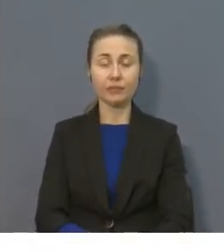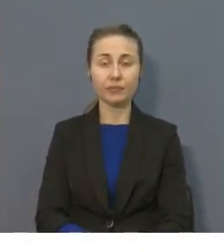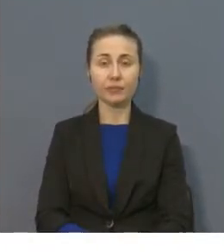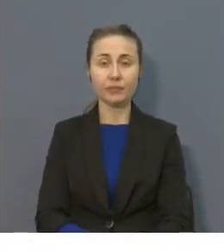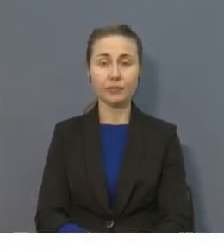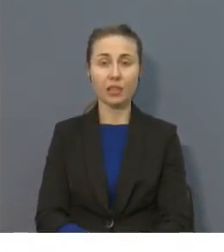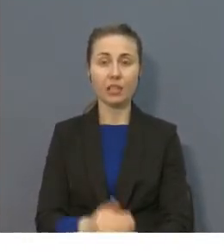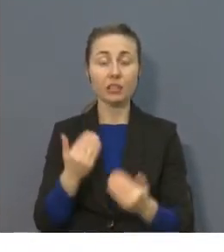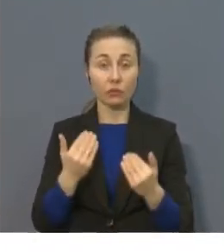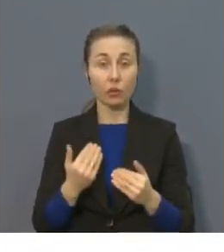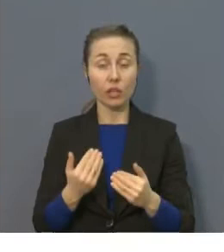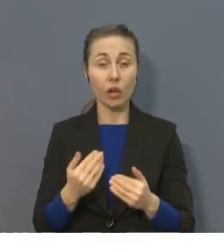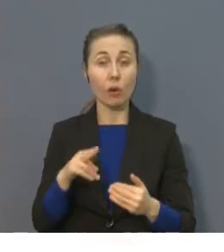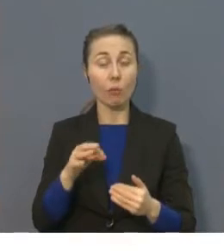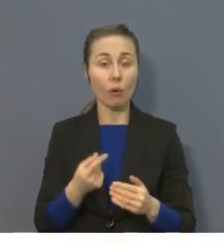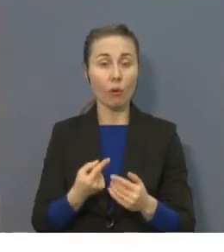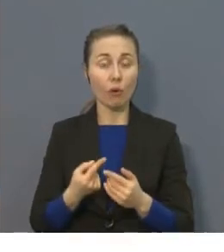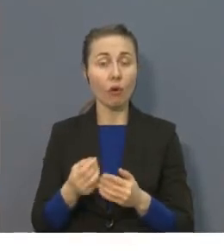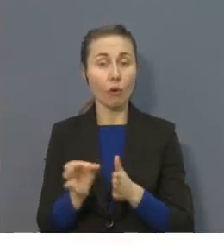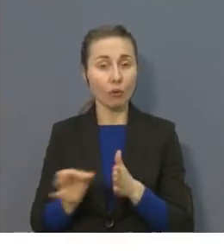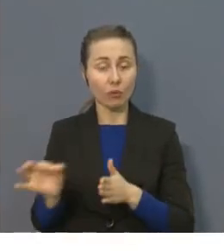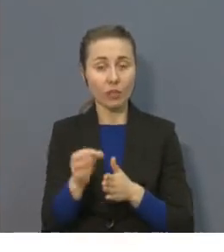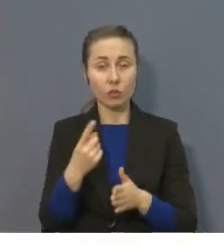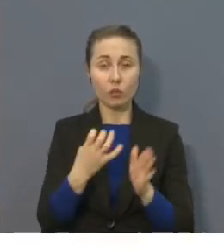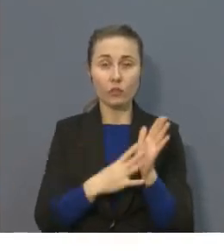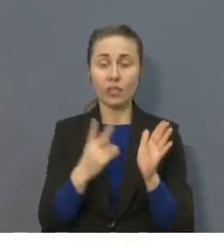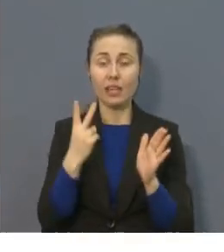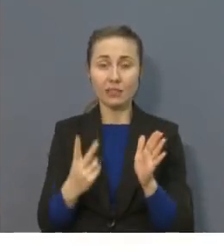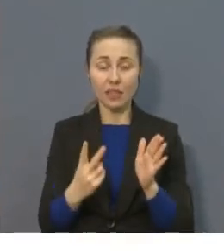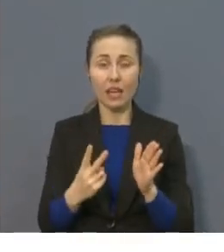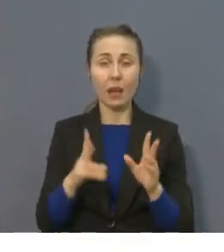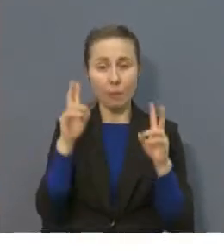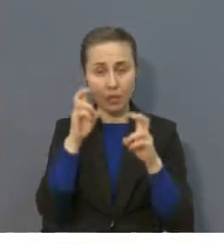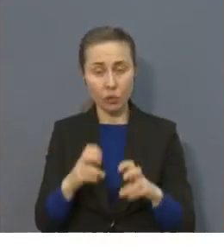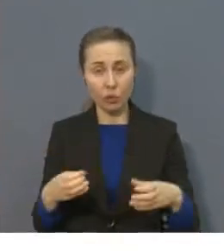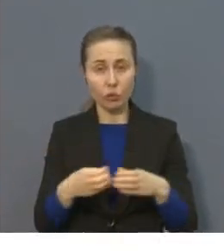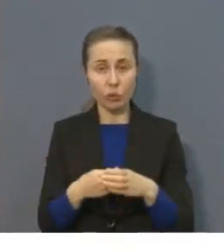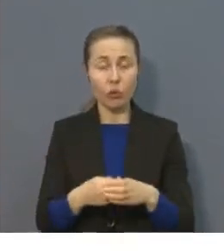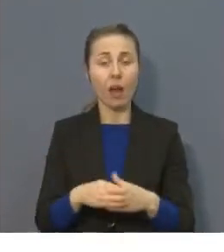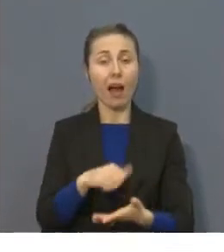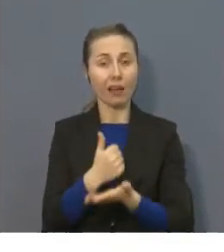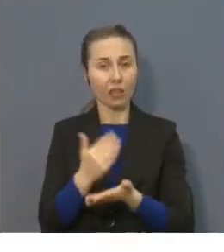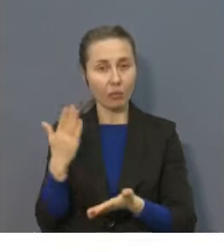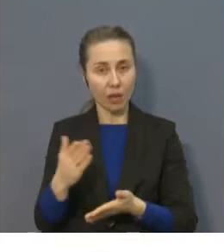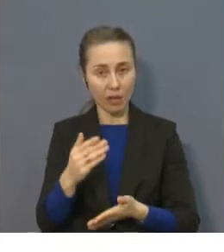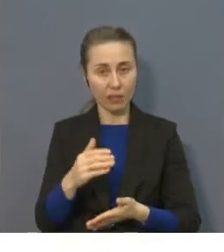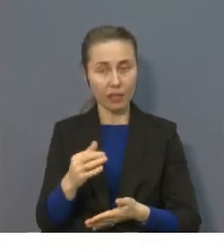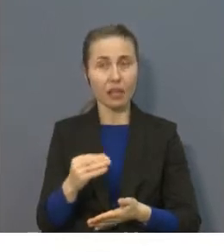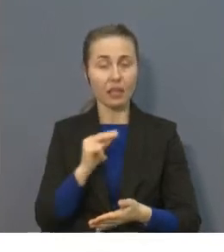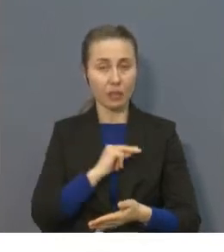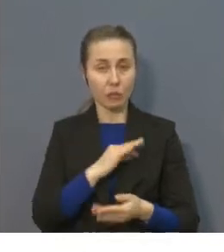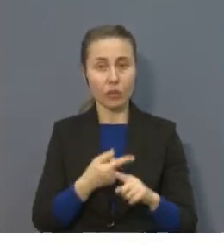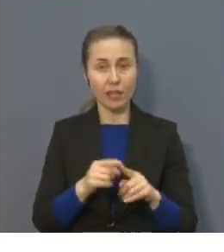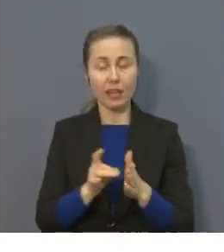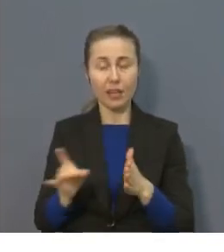192 мониторинговые группы. Бүгінде облыста қалалар мен аудандар әкімдіктері жанынан 192 бақылау тобы жұмыс істейді. Рейдтер